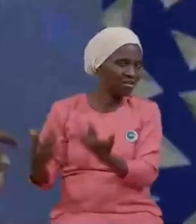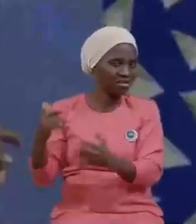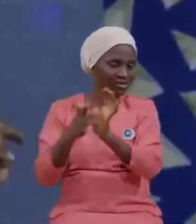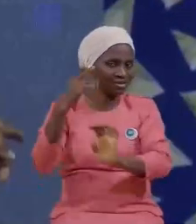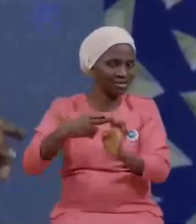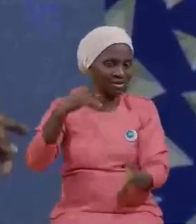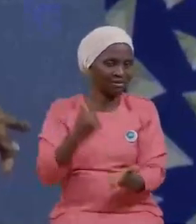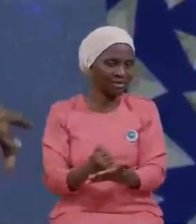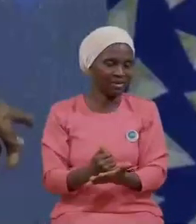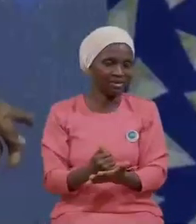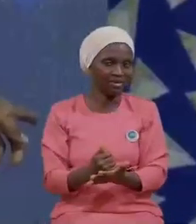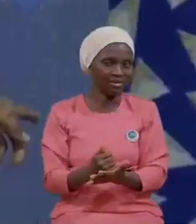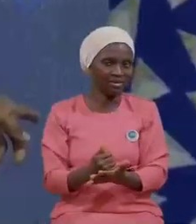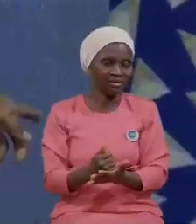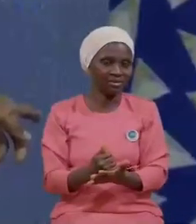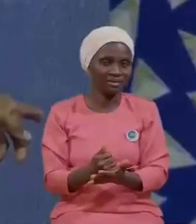Amen.